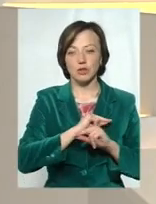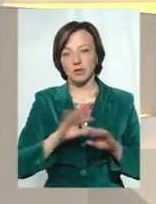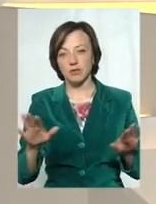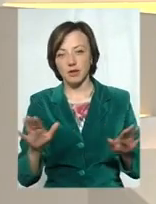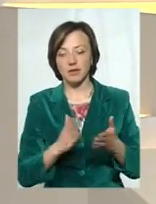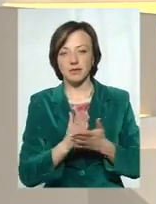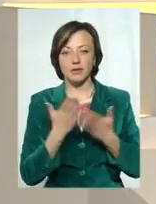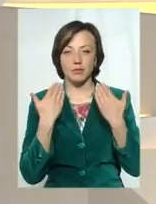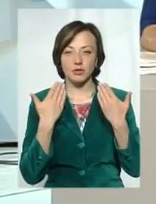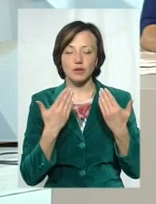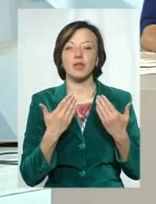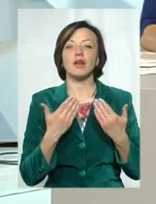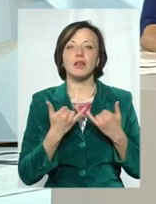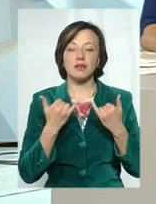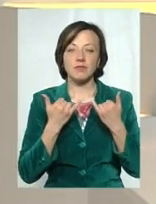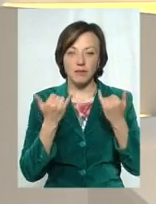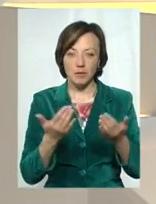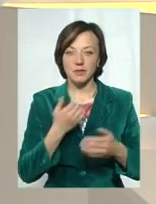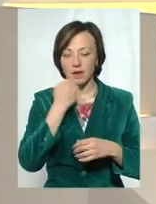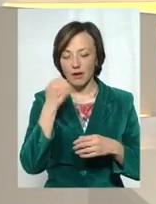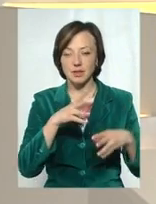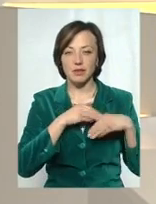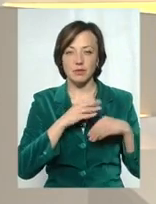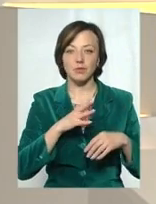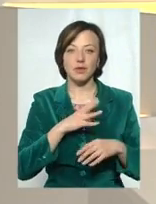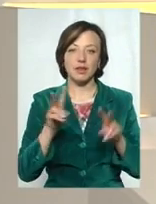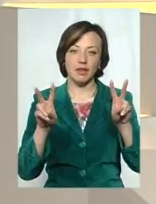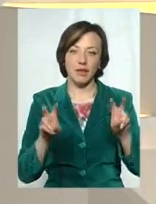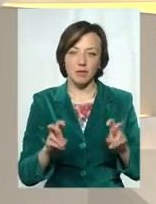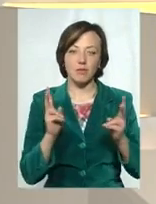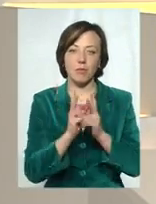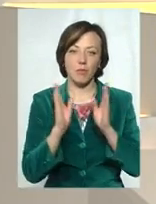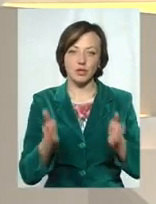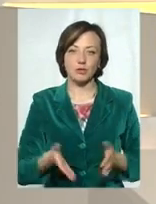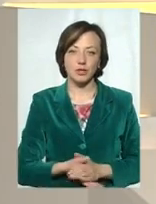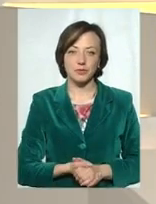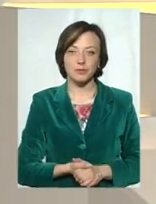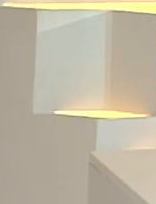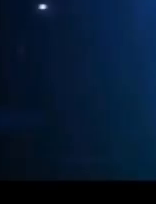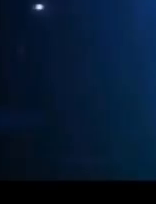на заслуженому відпочинку. Дякую вам, дякую всім, хто був з нами. Це була тема. Побачимось.